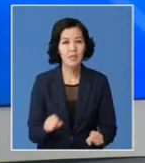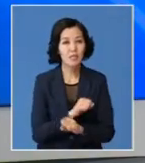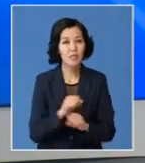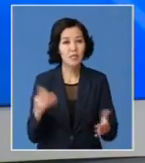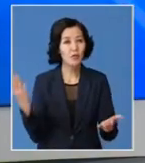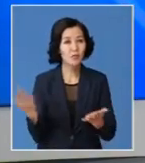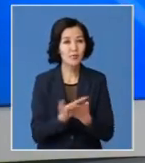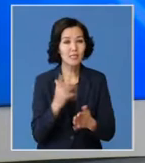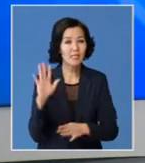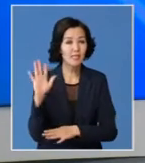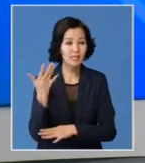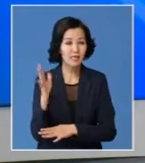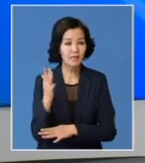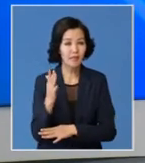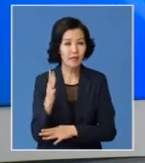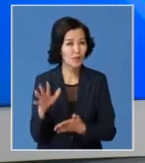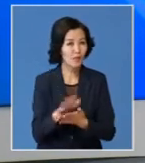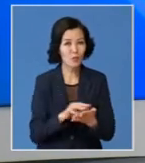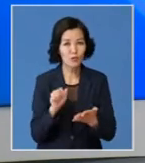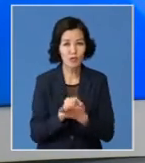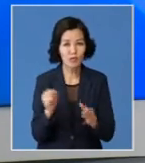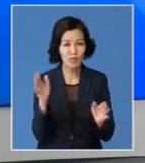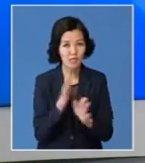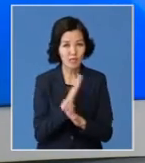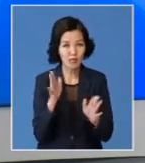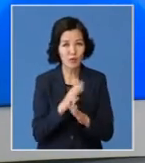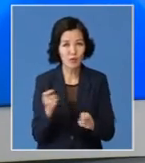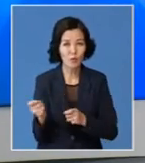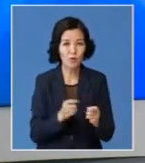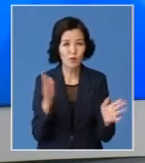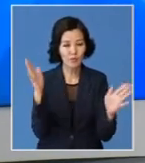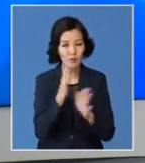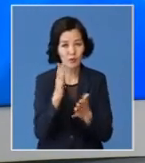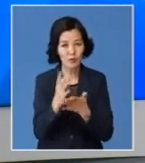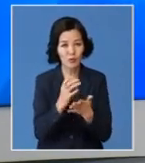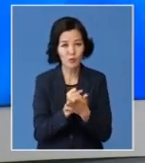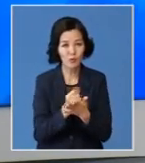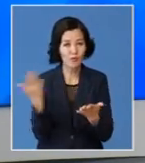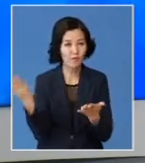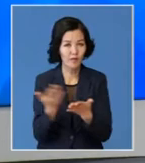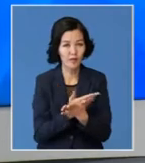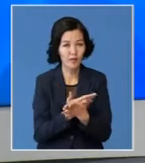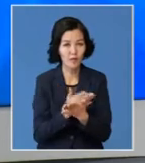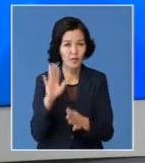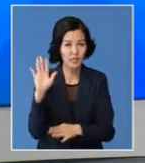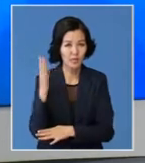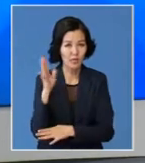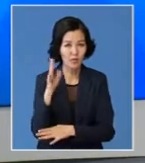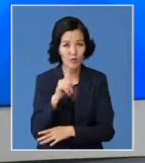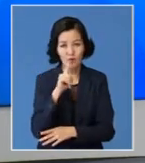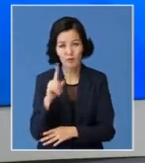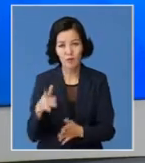Не рубите деревья, не губите экологию. Управление природных ресурсов напоминает, вырубка зеленых насаждений вдоль автотрассы